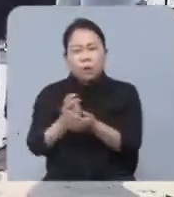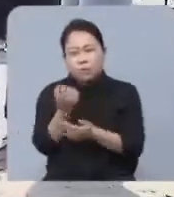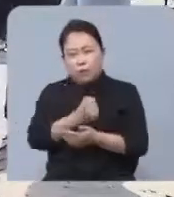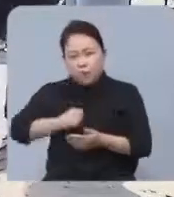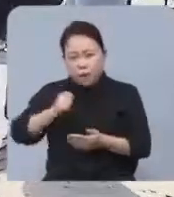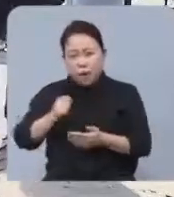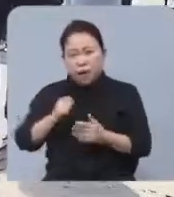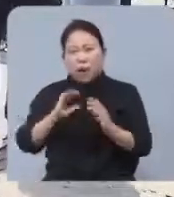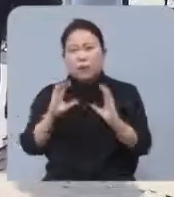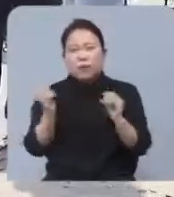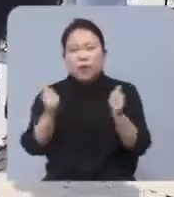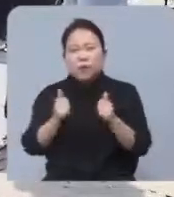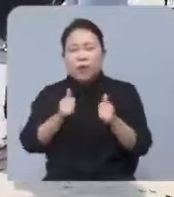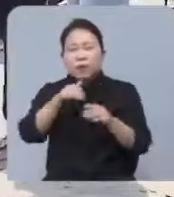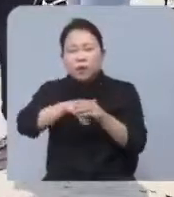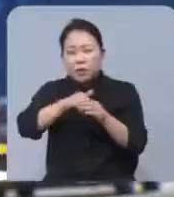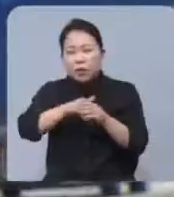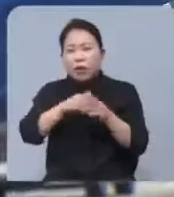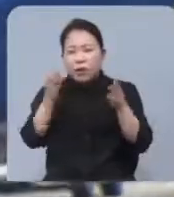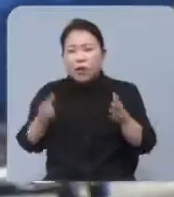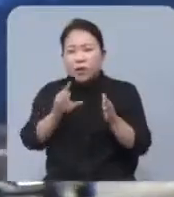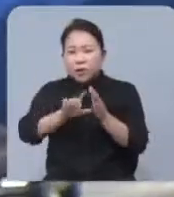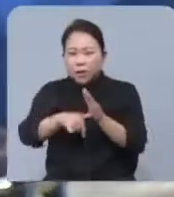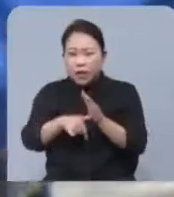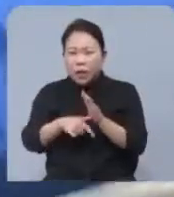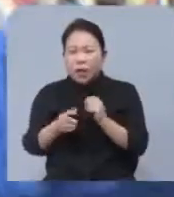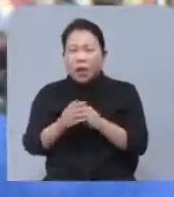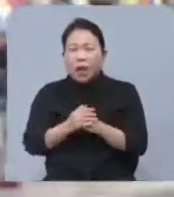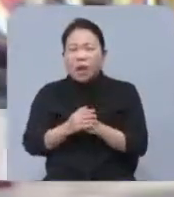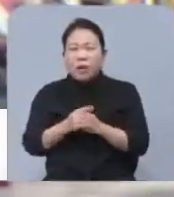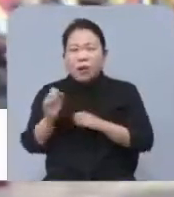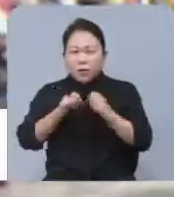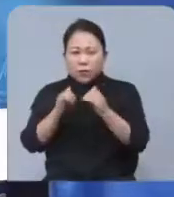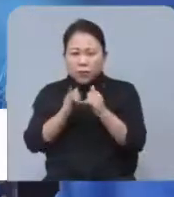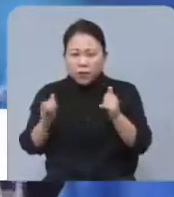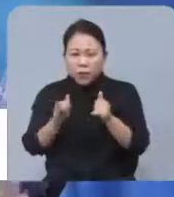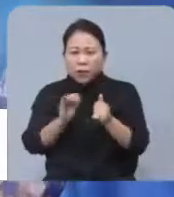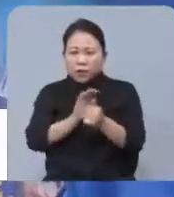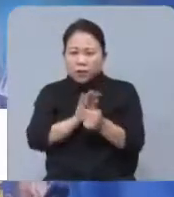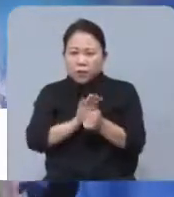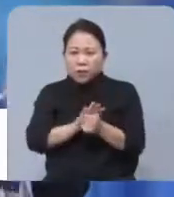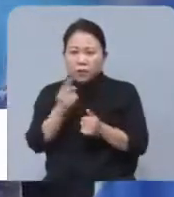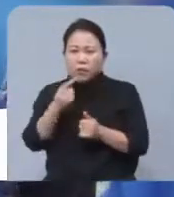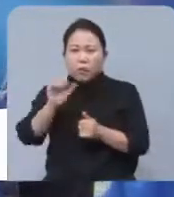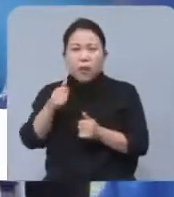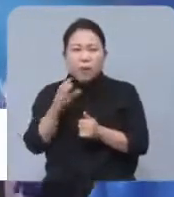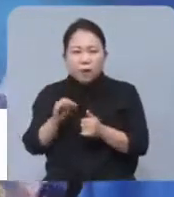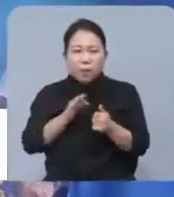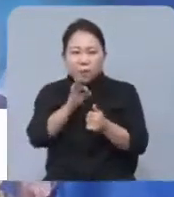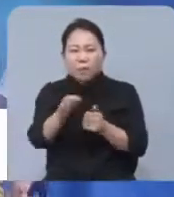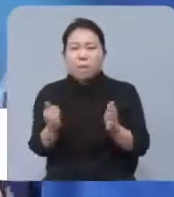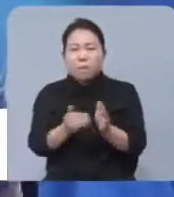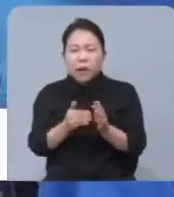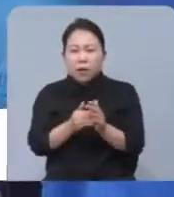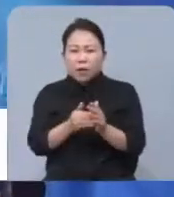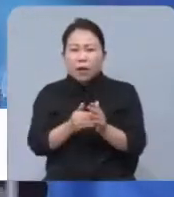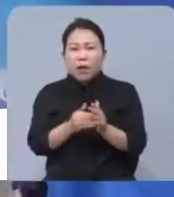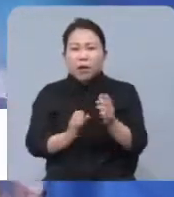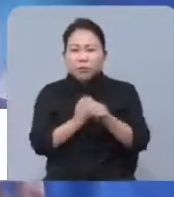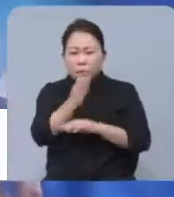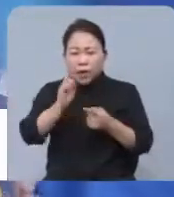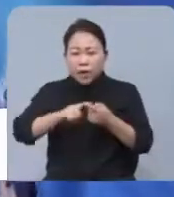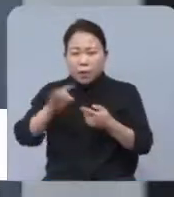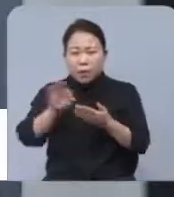총선 기간 비공식 선거운동원 에게 활동비 1500만 원을 지급하고 초과한 법정 선거비용 을 회계보고 해서